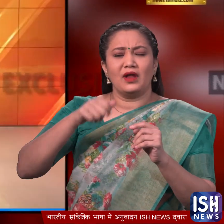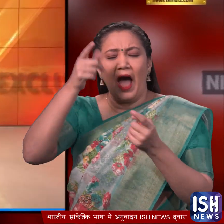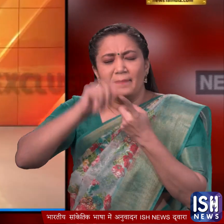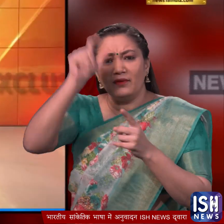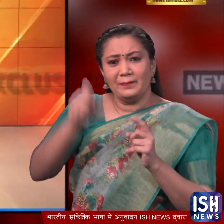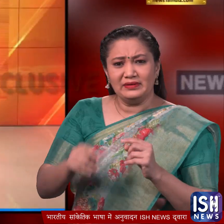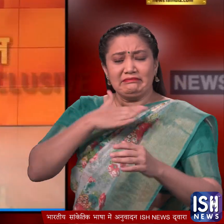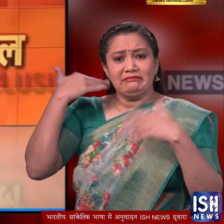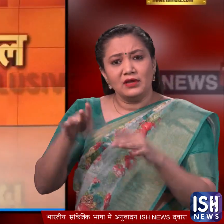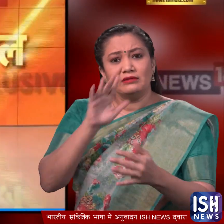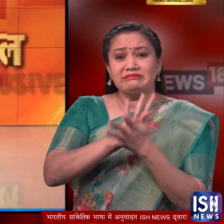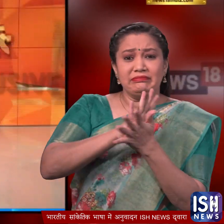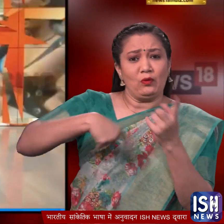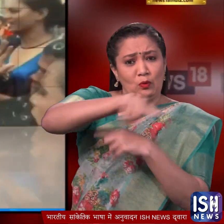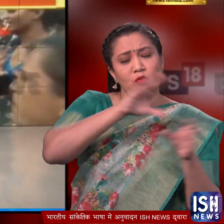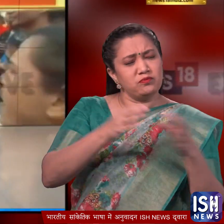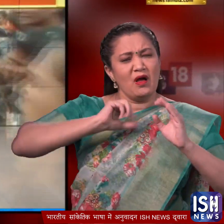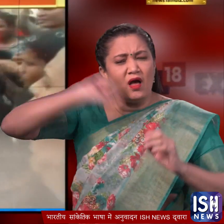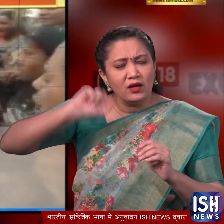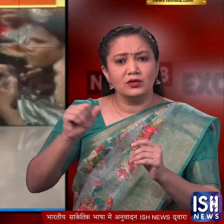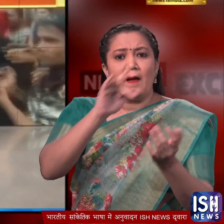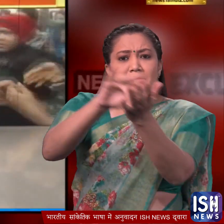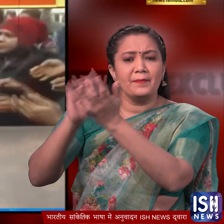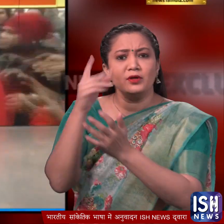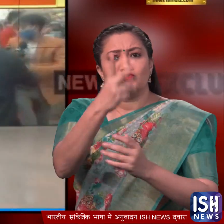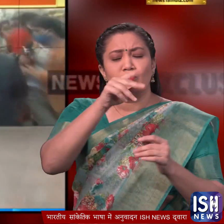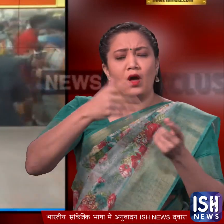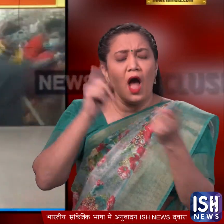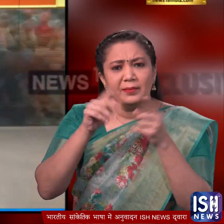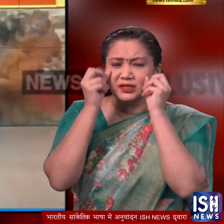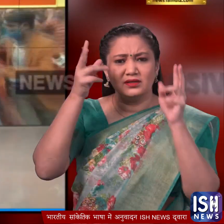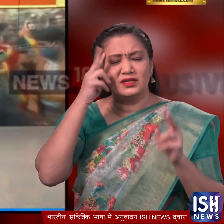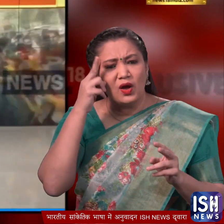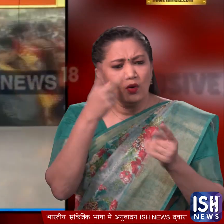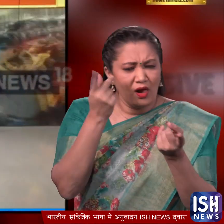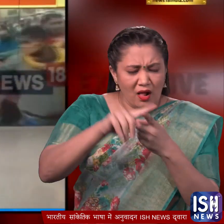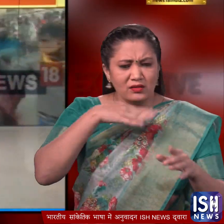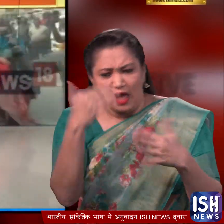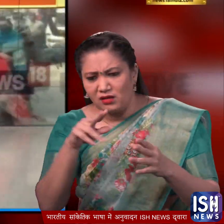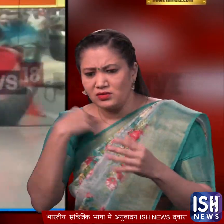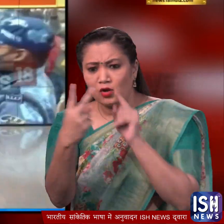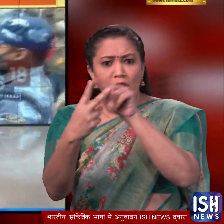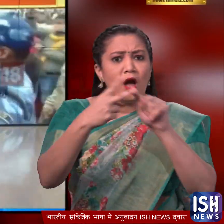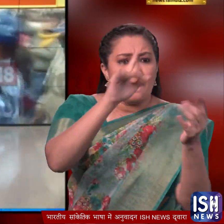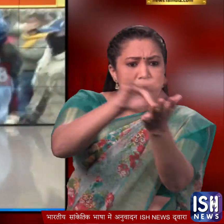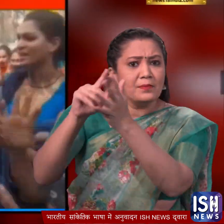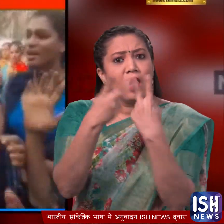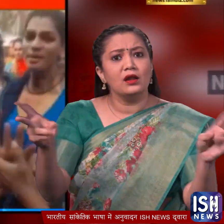कुछ किन्नरों ने जमकर हंगामा किया। पिछले 2 दिनों में वहां अलग अलग इलाकों में 2 किन्नरों की संदिग्ध हालात में मौत के मामले सामने आ